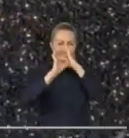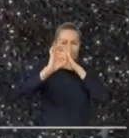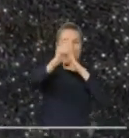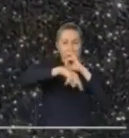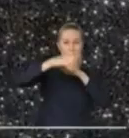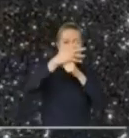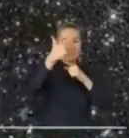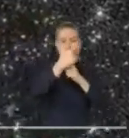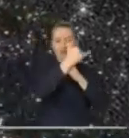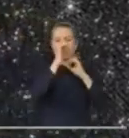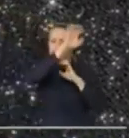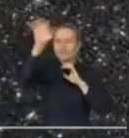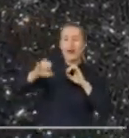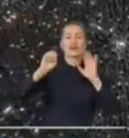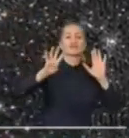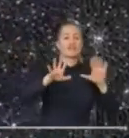stacji rozmieszczonych w 9 krajach.